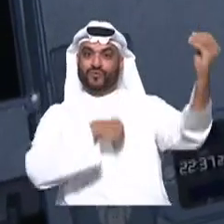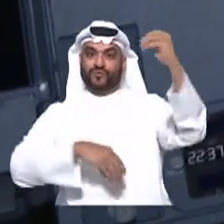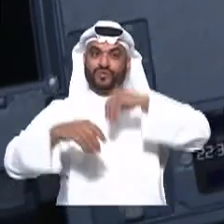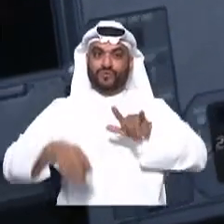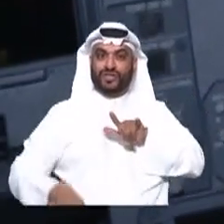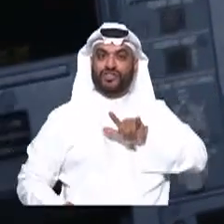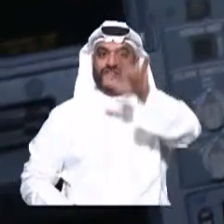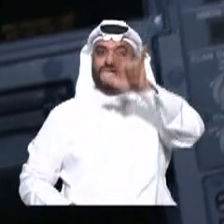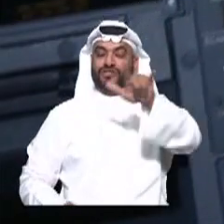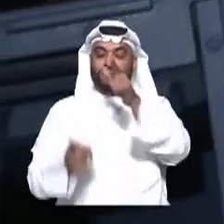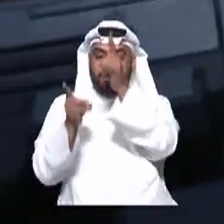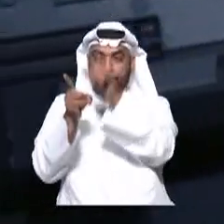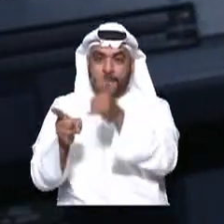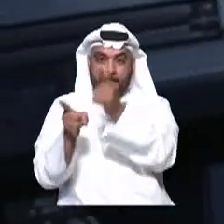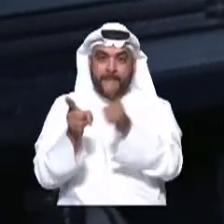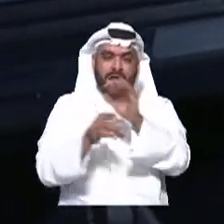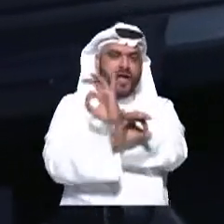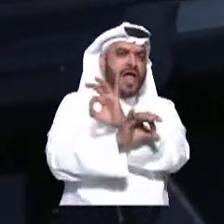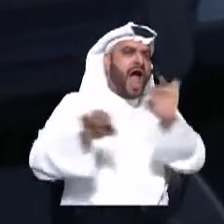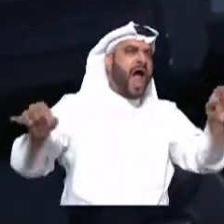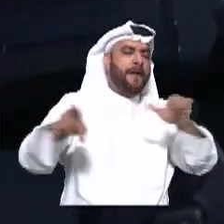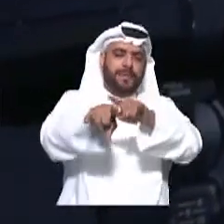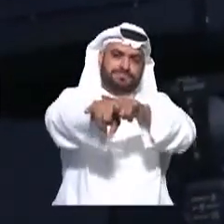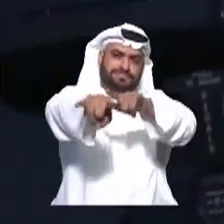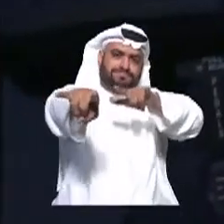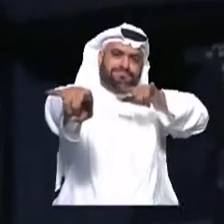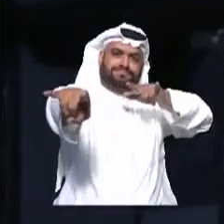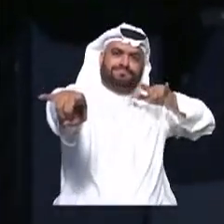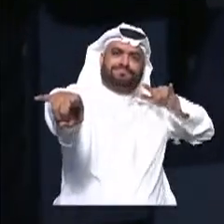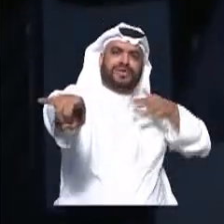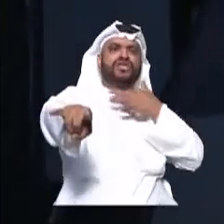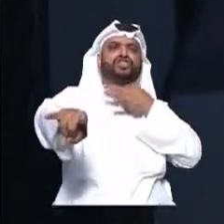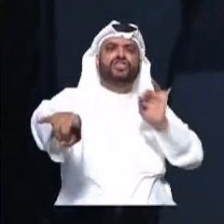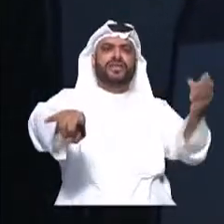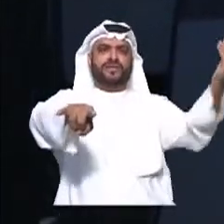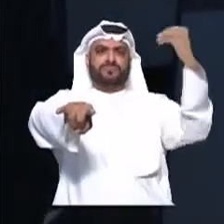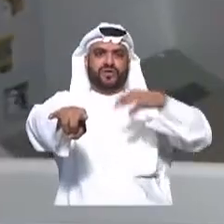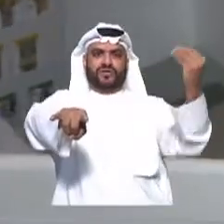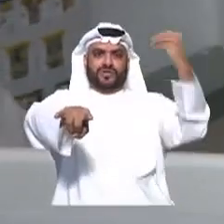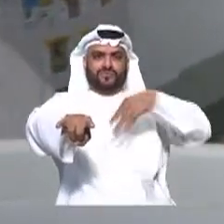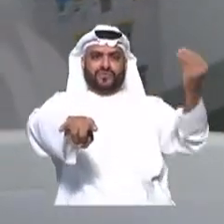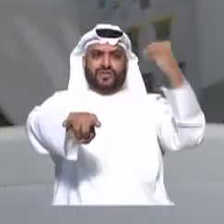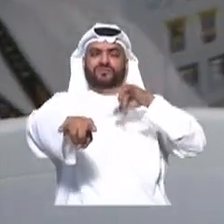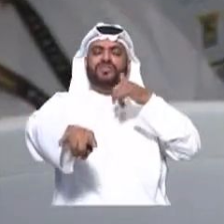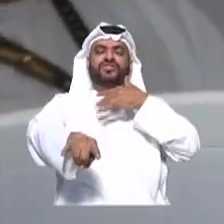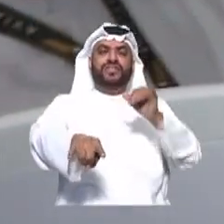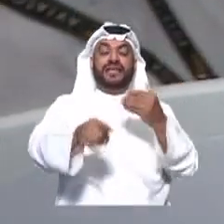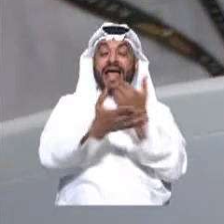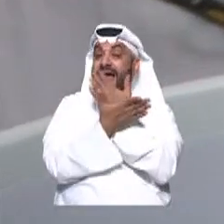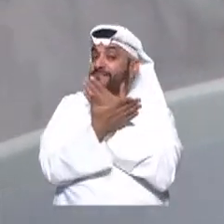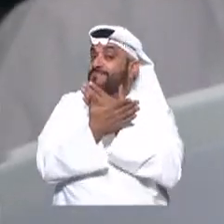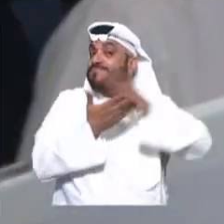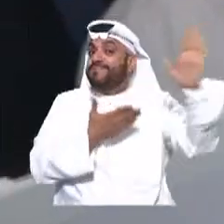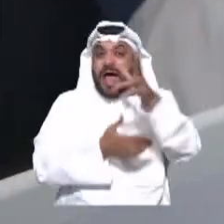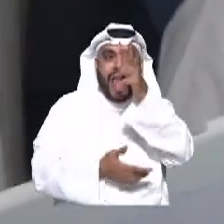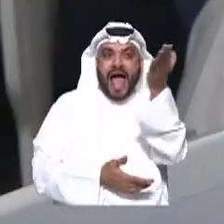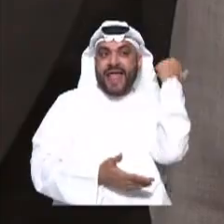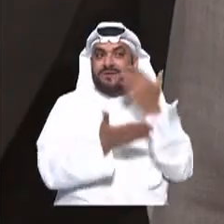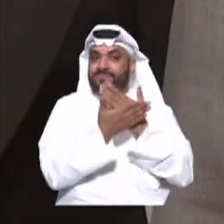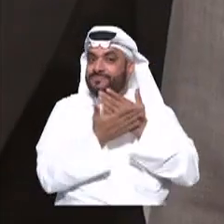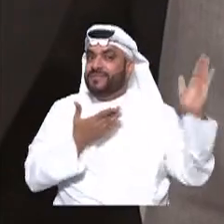الخطوط الجوية الكويتية وتدعيمه بطائرات جديدة على طريق تحقيق استراتيجية الشركة